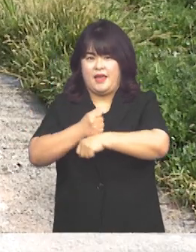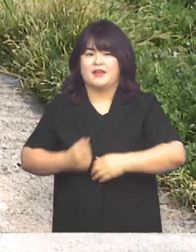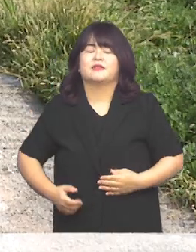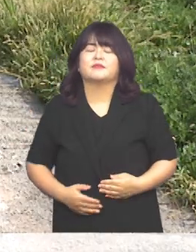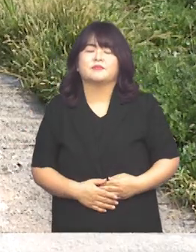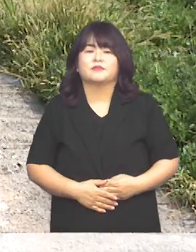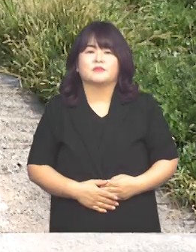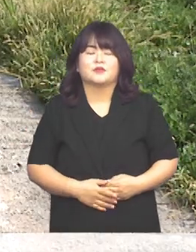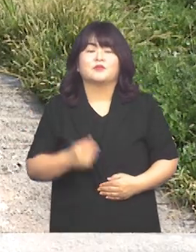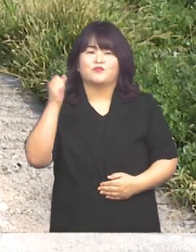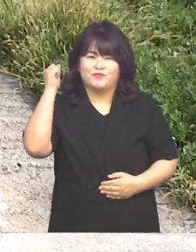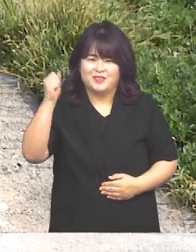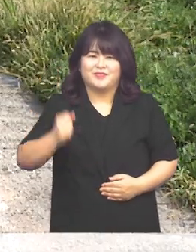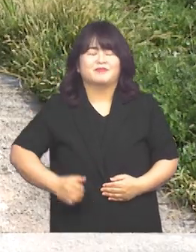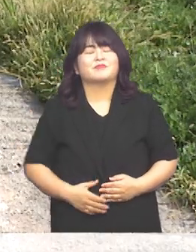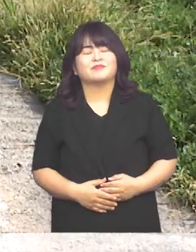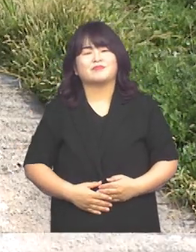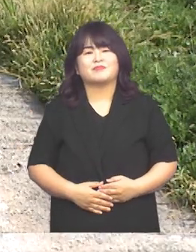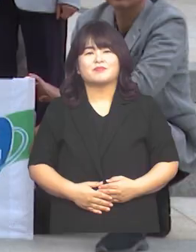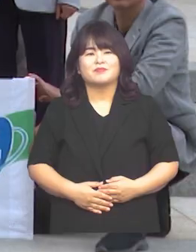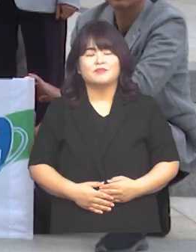지키겠습니다. 독도경비대 화이팅!